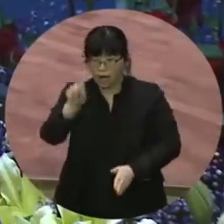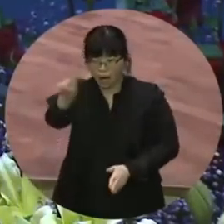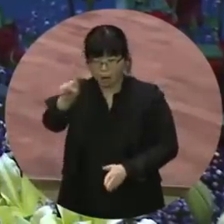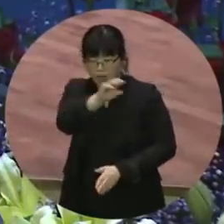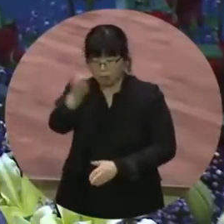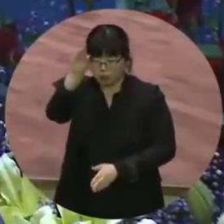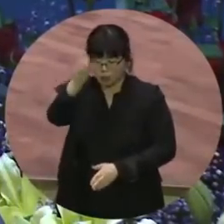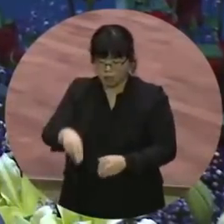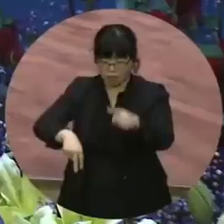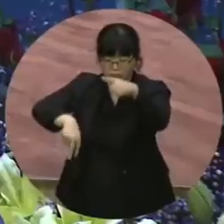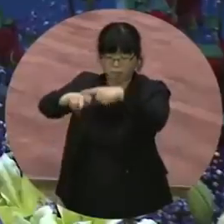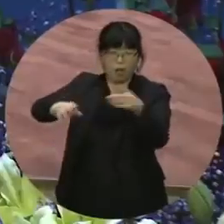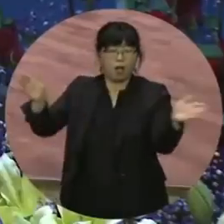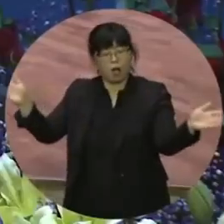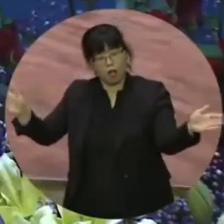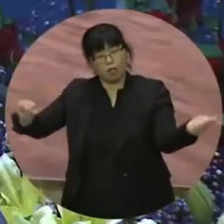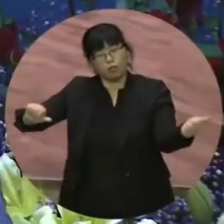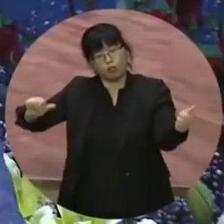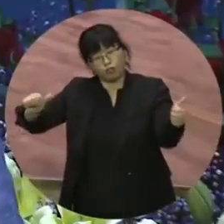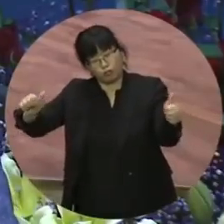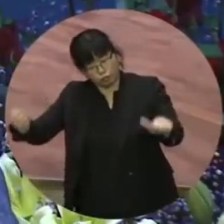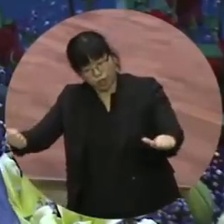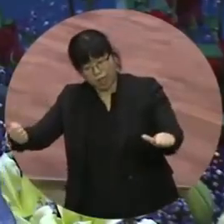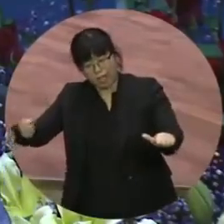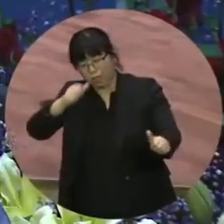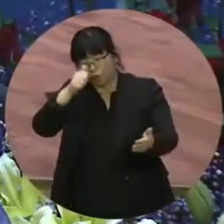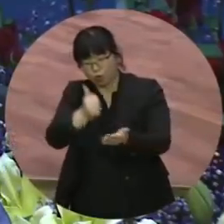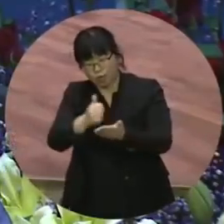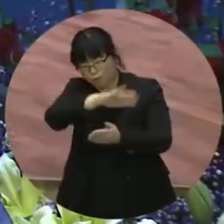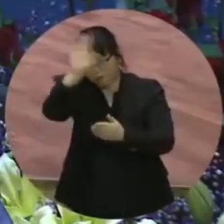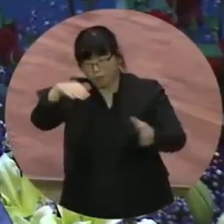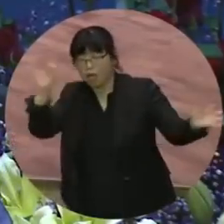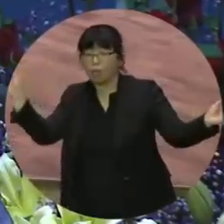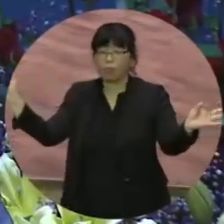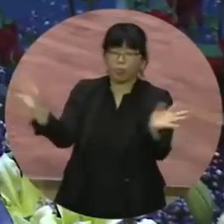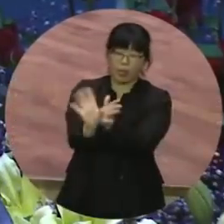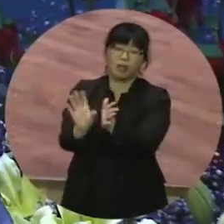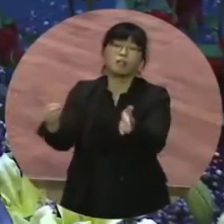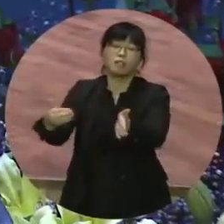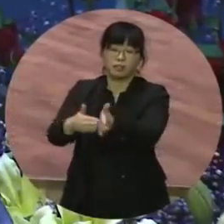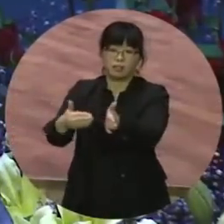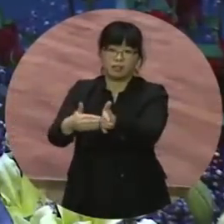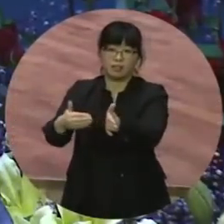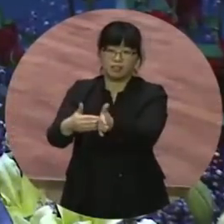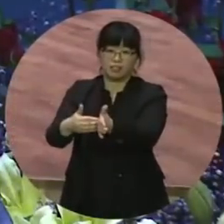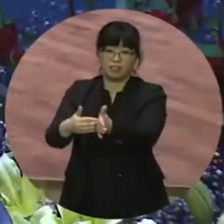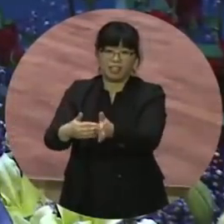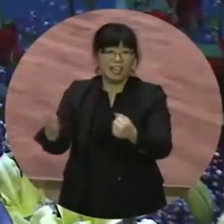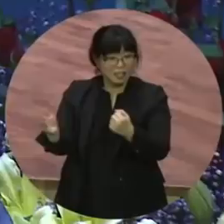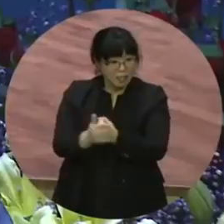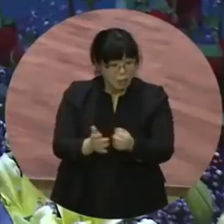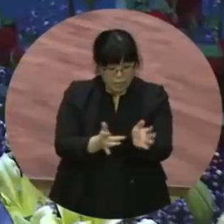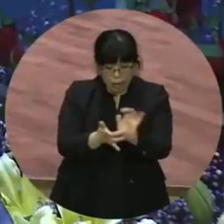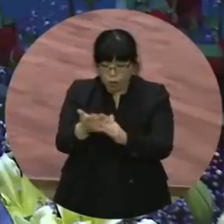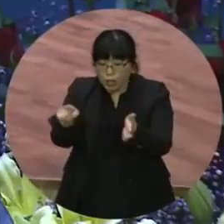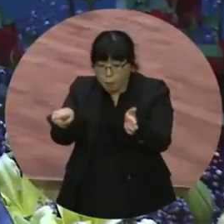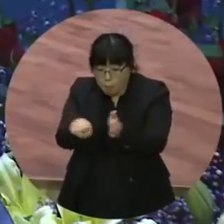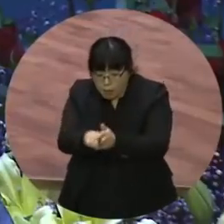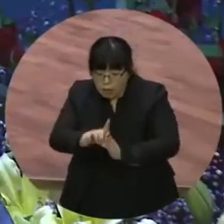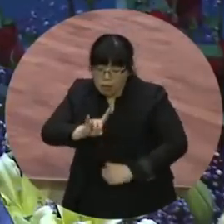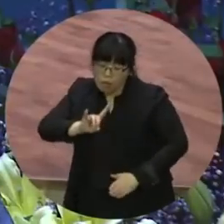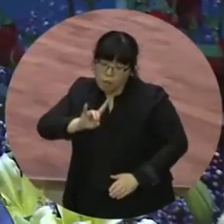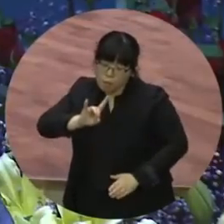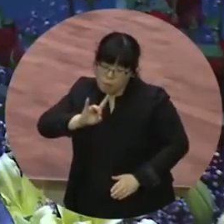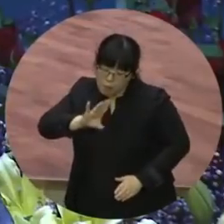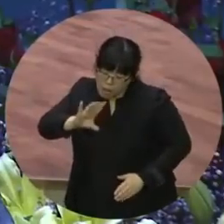문제가 완벽하게 해결되었습니다. 예수를 믿는 순간에 예수 믿는 사람은 의인이에요. 그래서